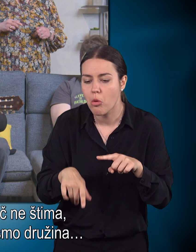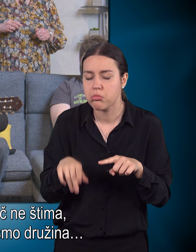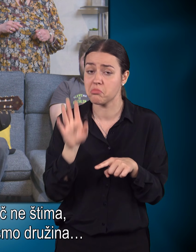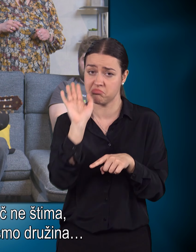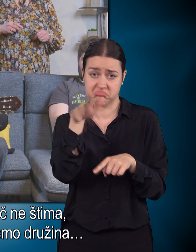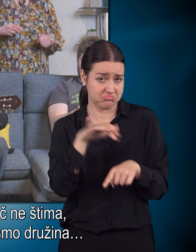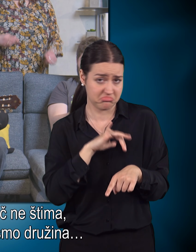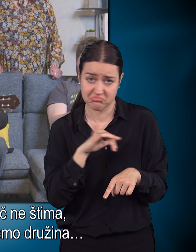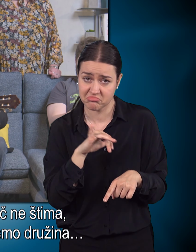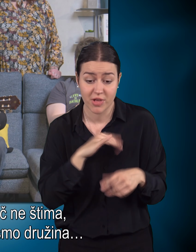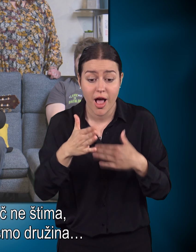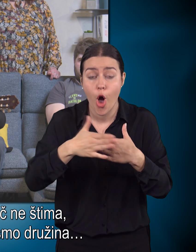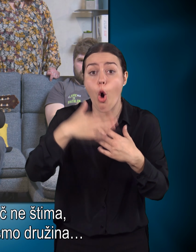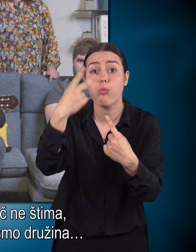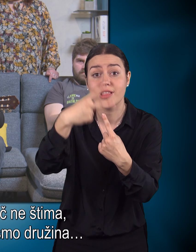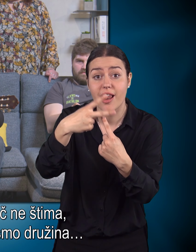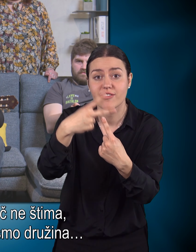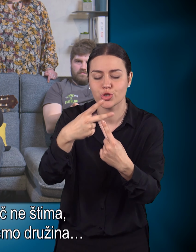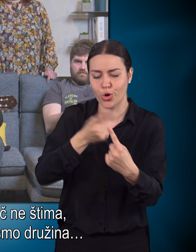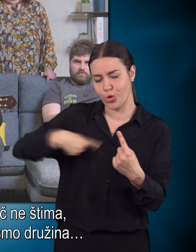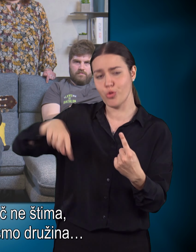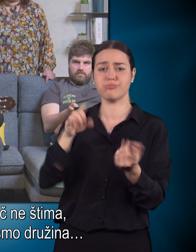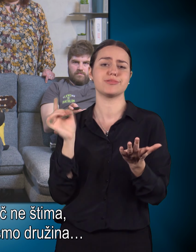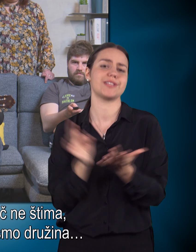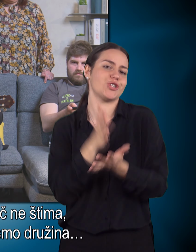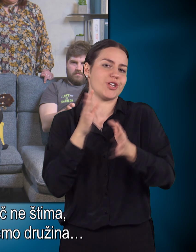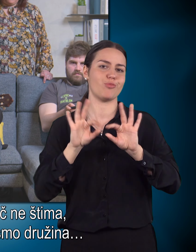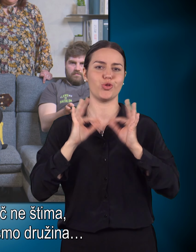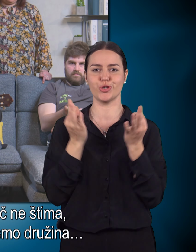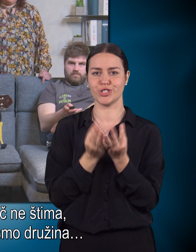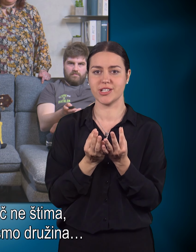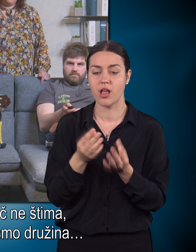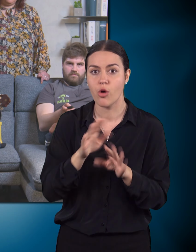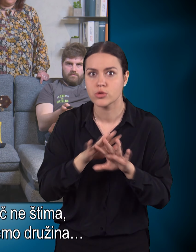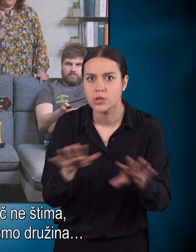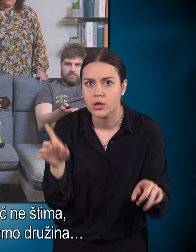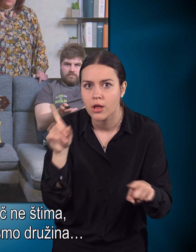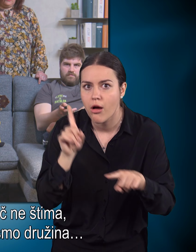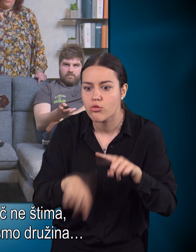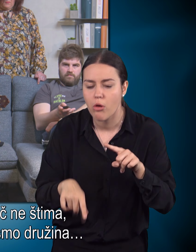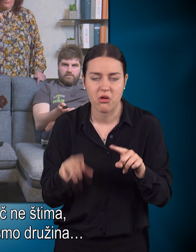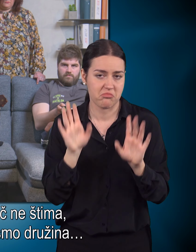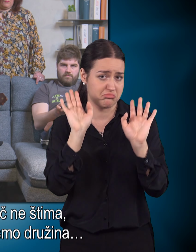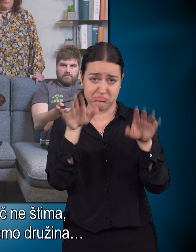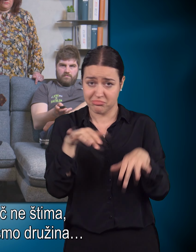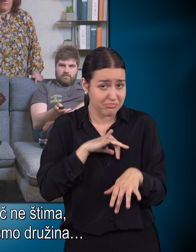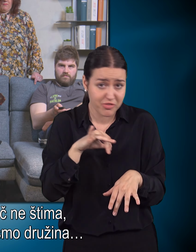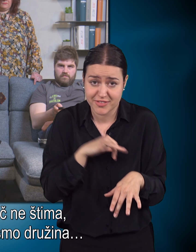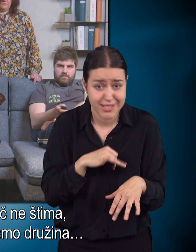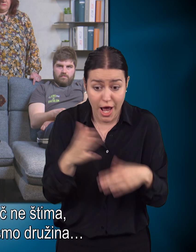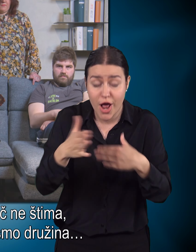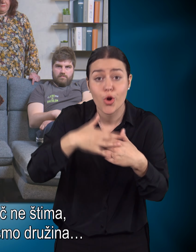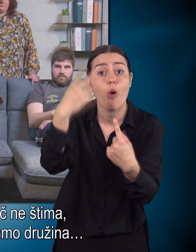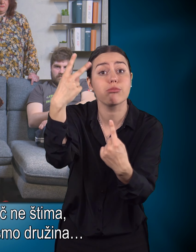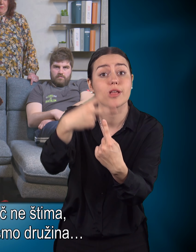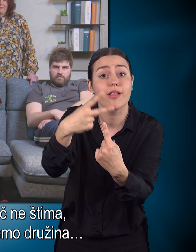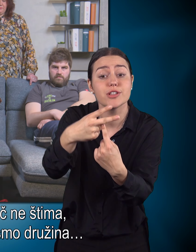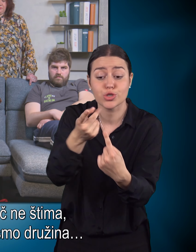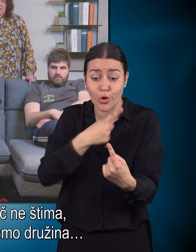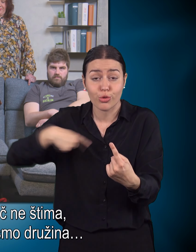zato, če čisto nič ne štima ob televizorju, srečna smo družina. Kaj zato, če čisto nič ne štima